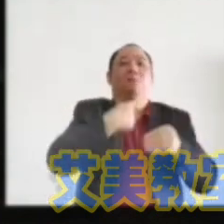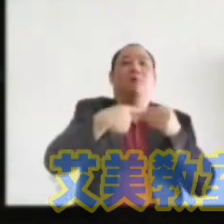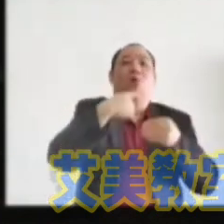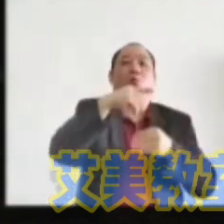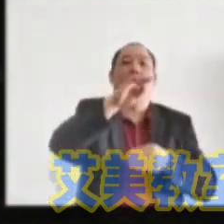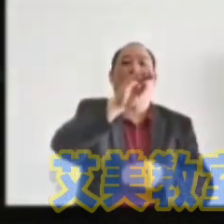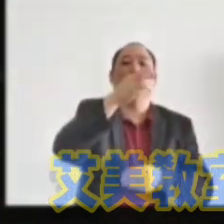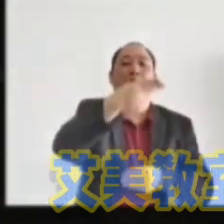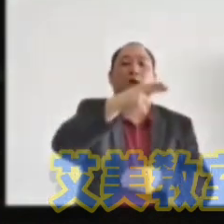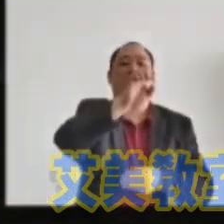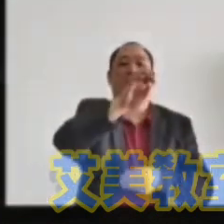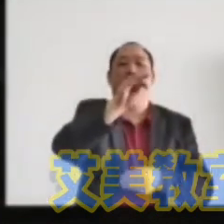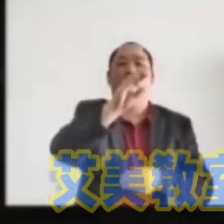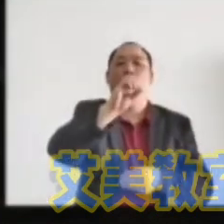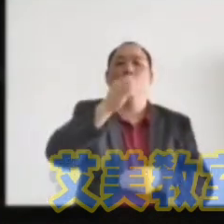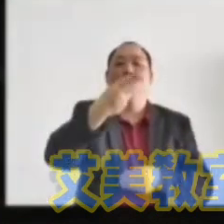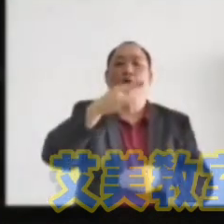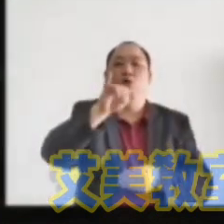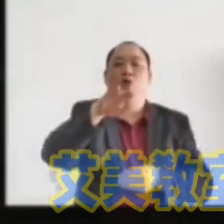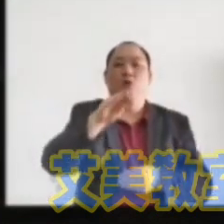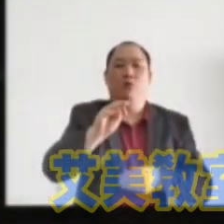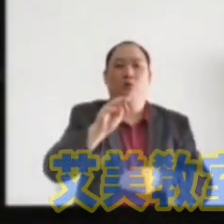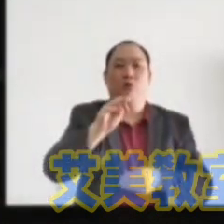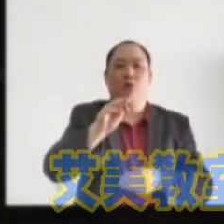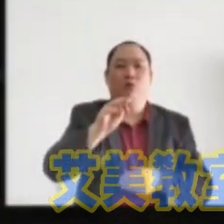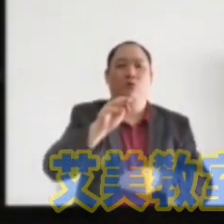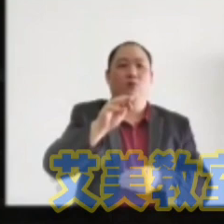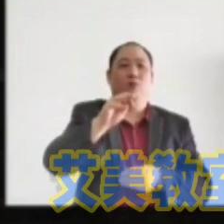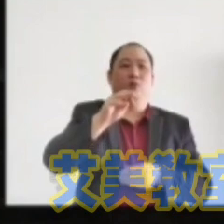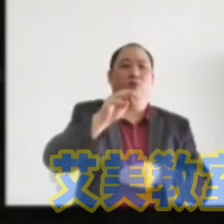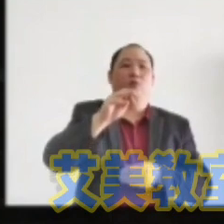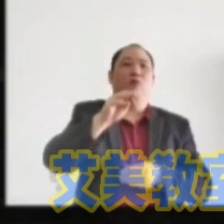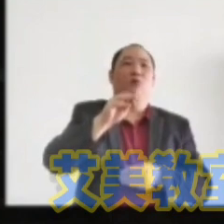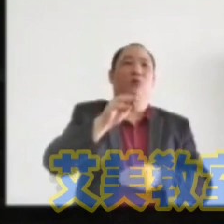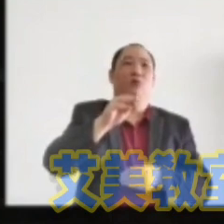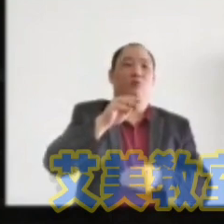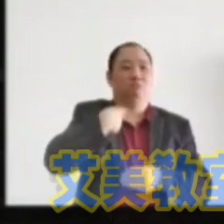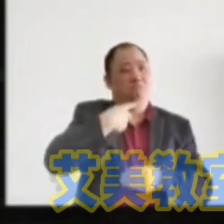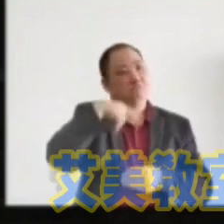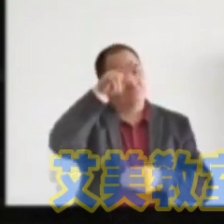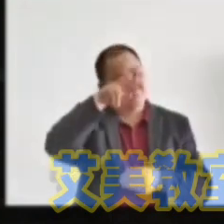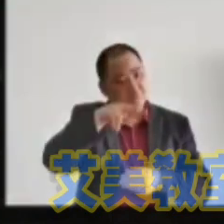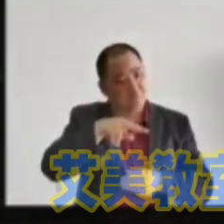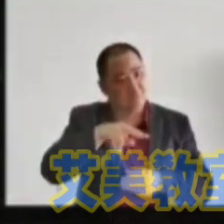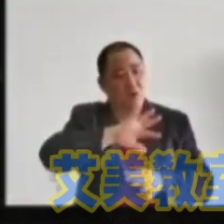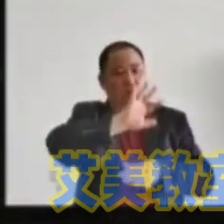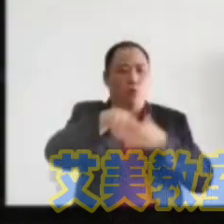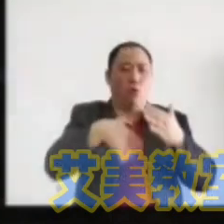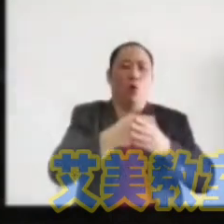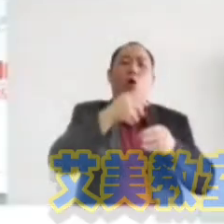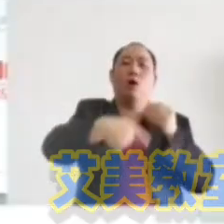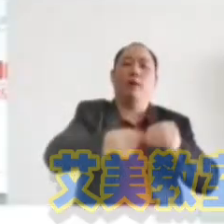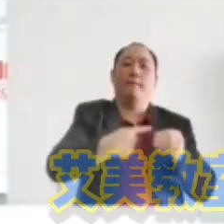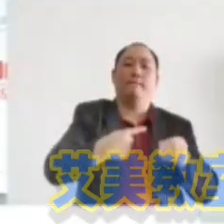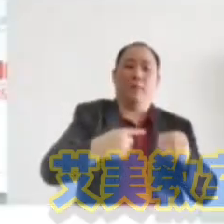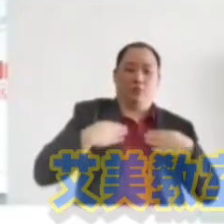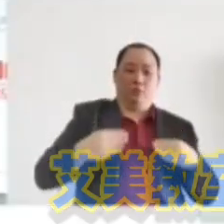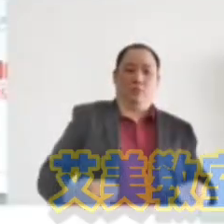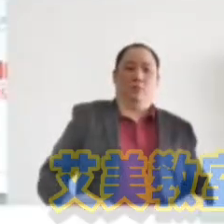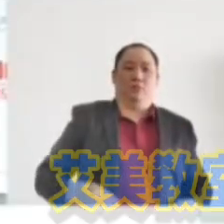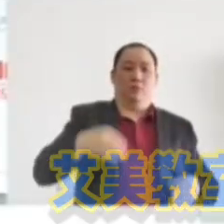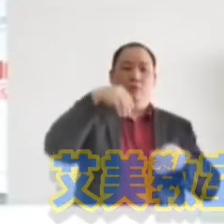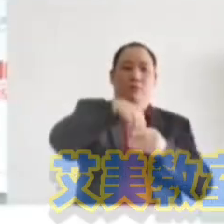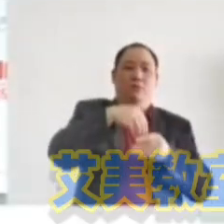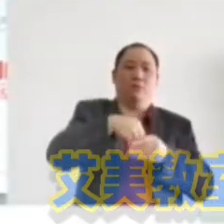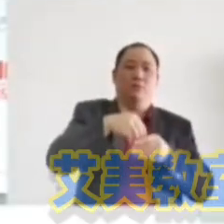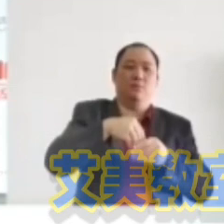有16篇论文哦，关于 hemohim 这个产品，当中有包括我们的呼吸管道、我们的这一个